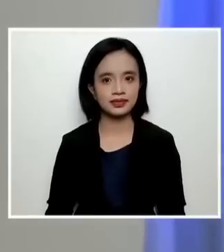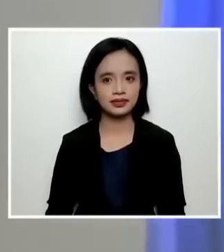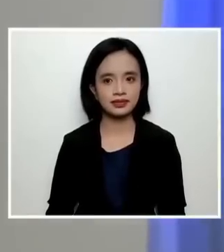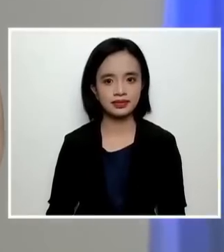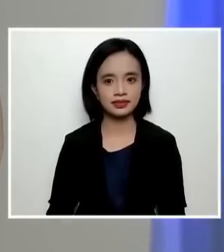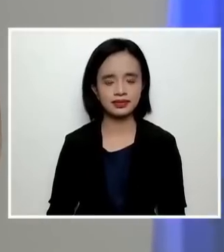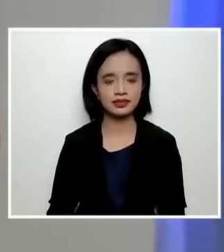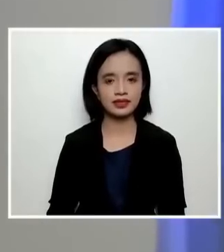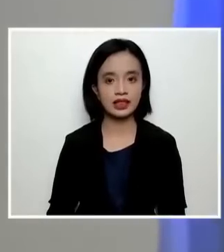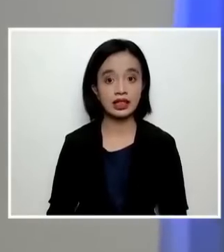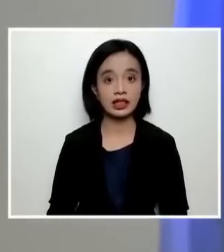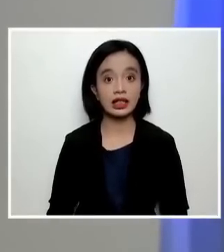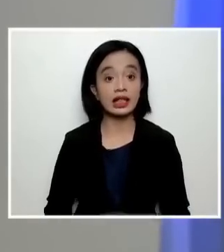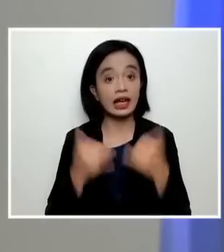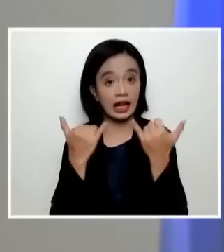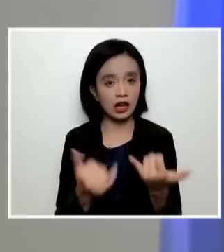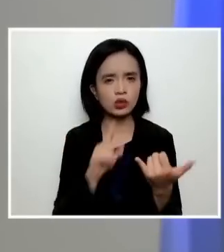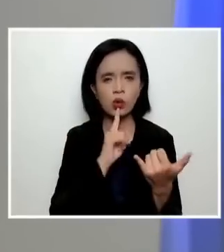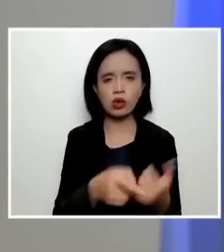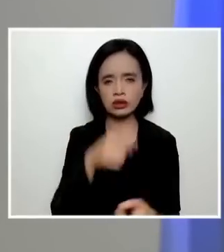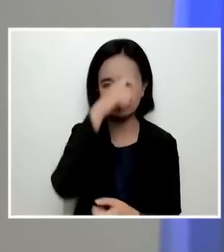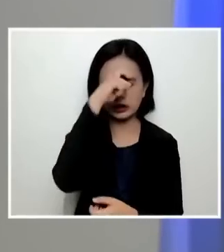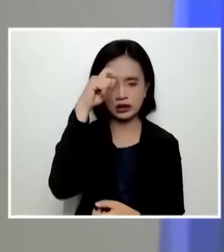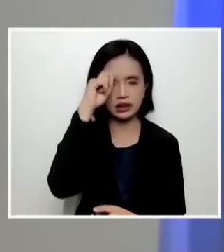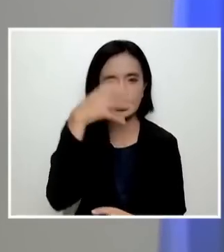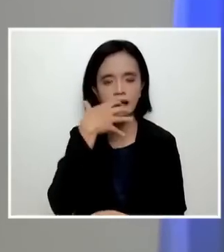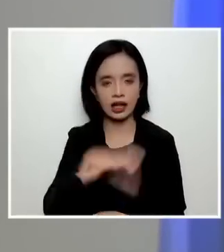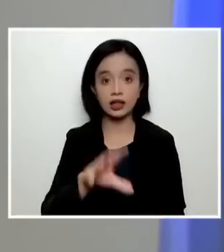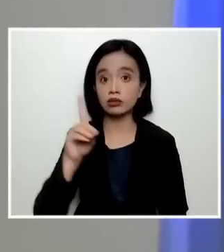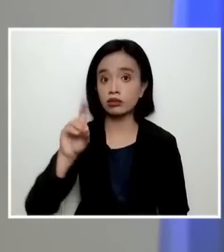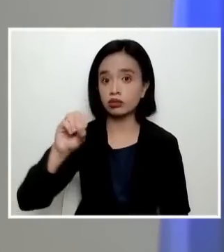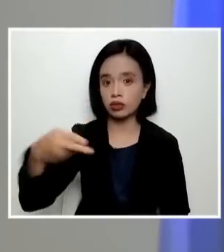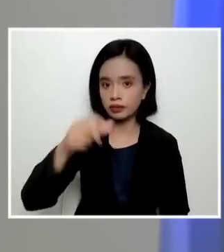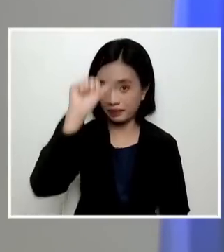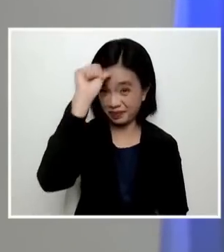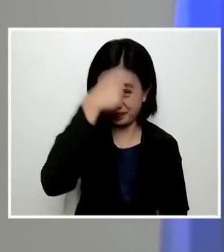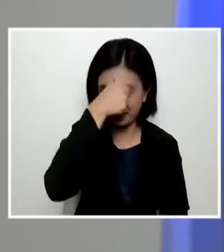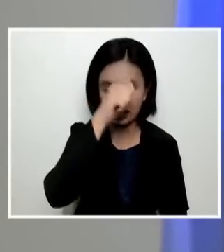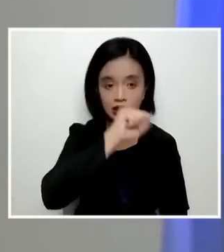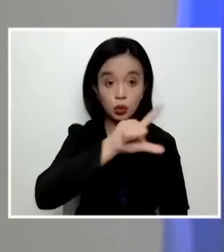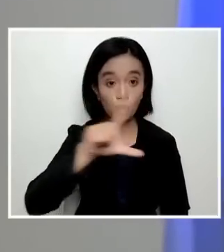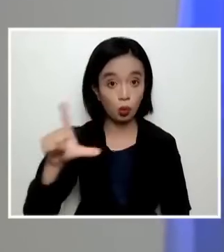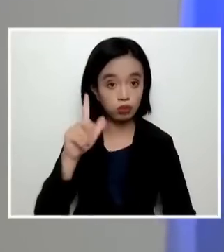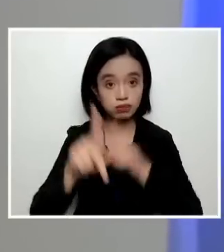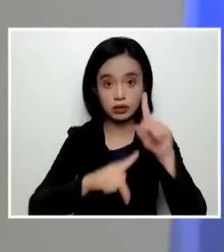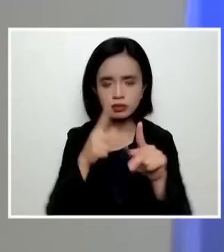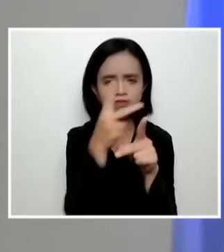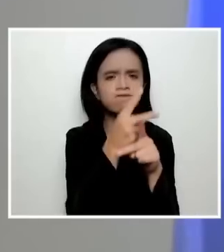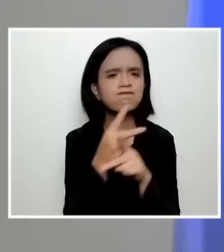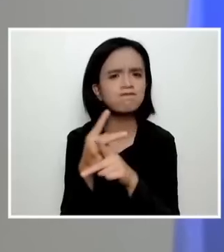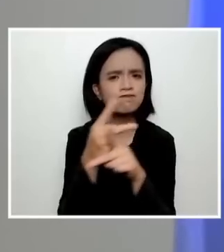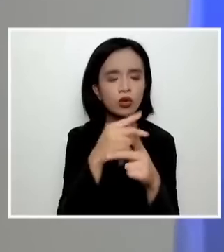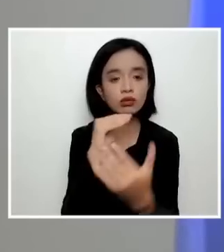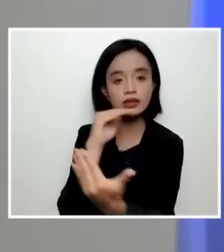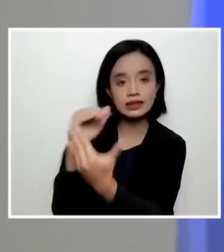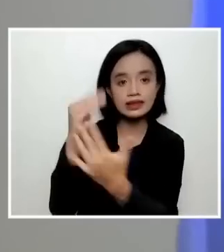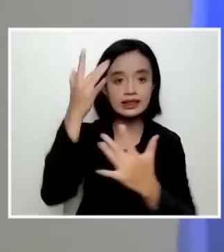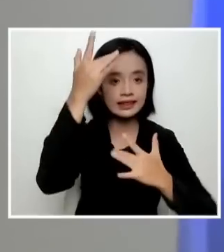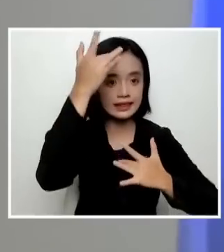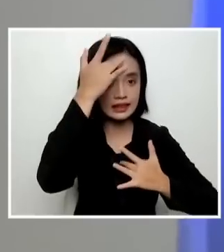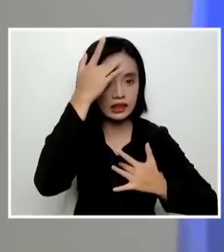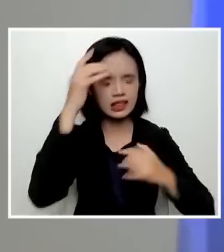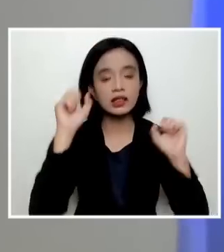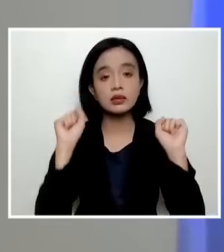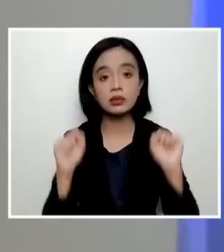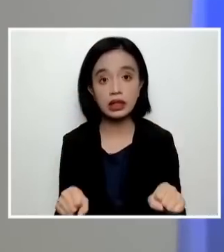At dahil tag-init na nga, pinaalalahanan ng Department of Health ang publiko na maging maingat para maiwasan ang ilang sakit na maaaring